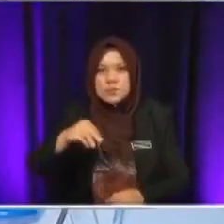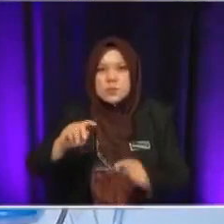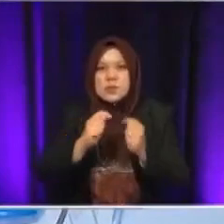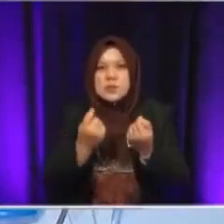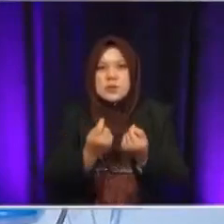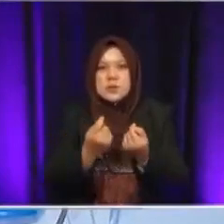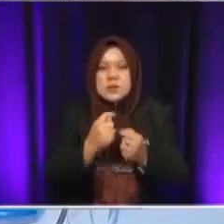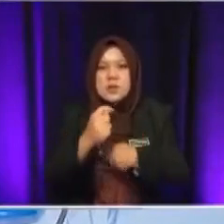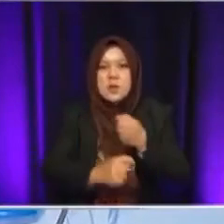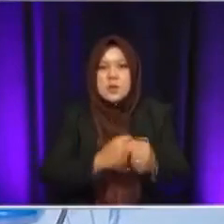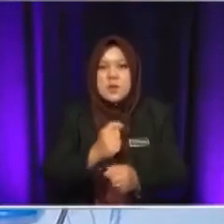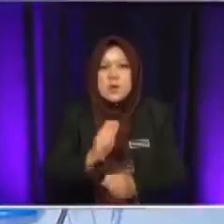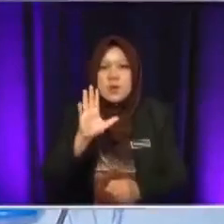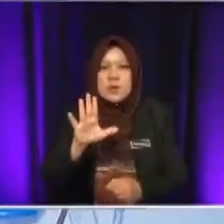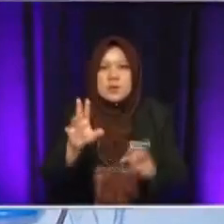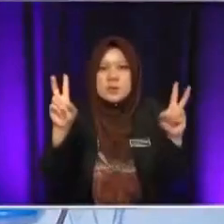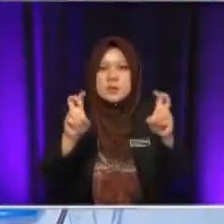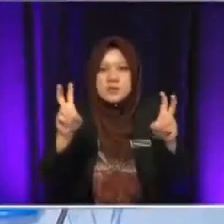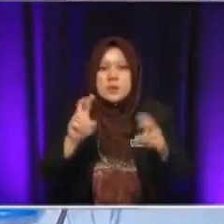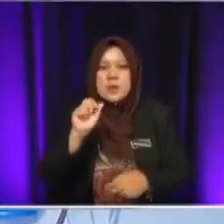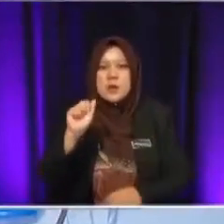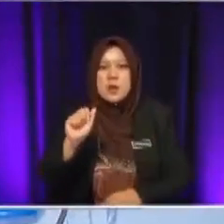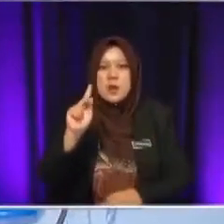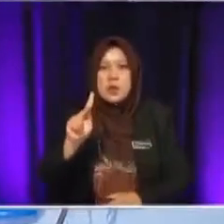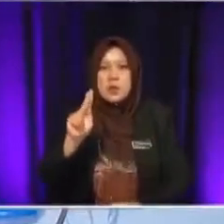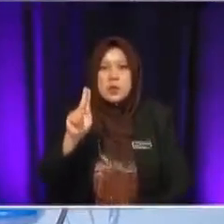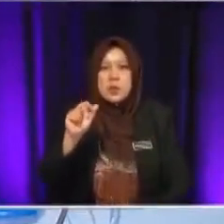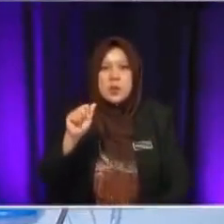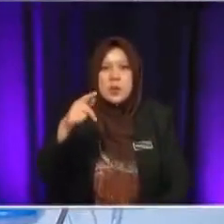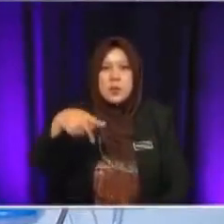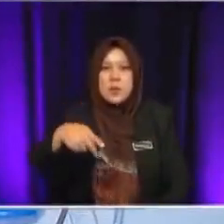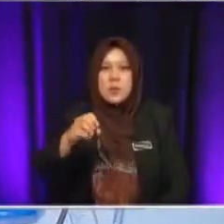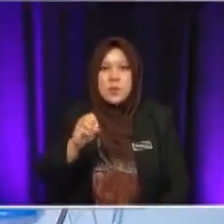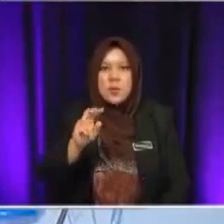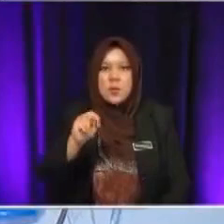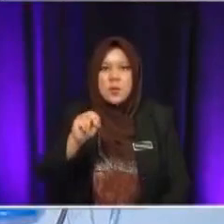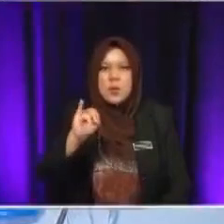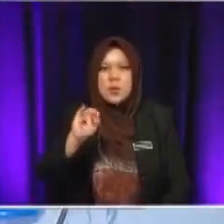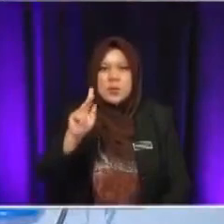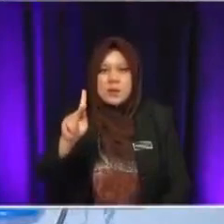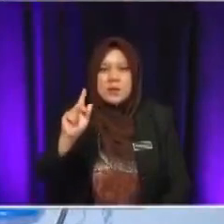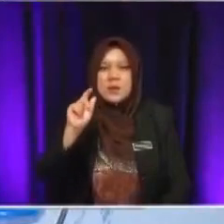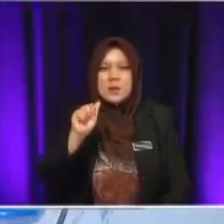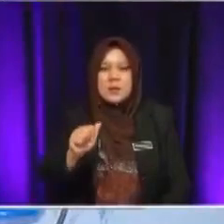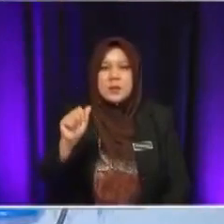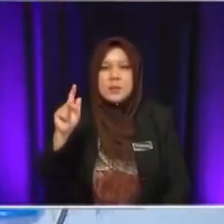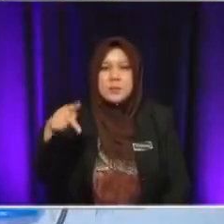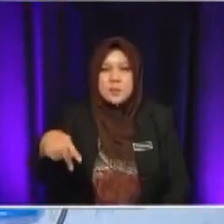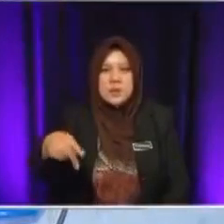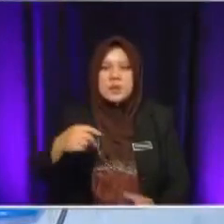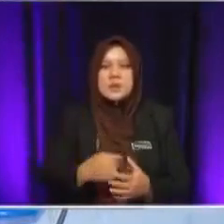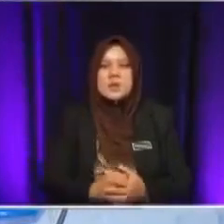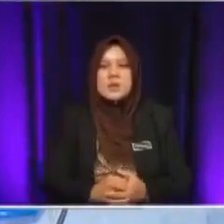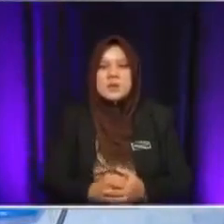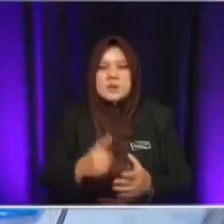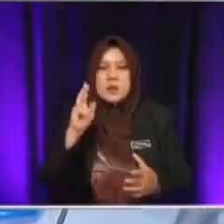5 dengan tajuknya aquaponik. Senangnya. Tapi kawan-kawan, apa yang dimaksudkan dengan aquaponik